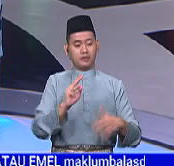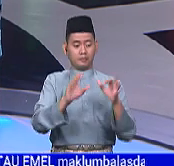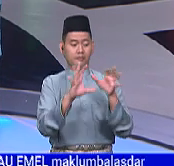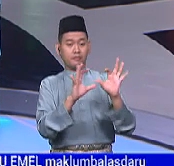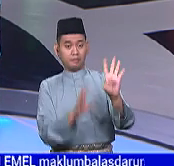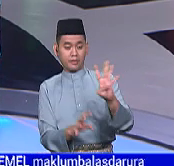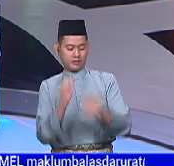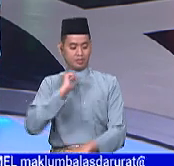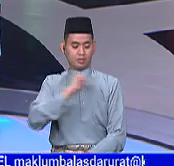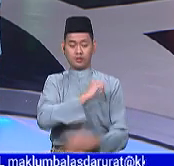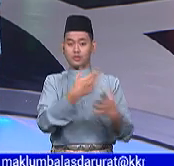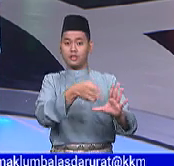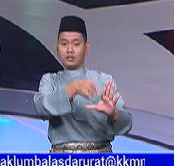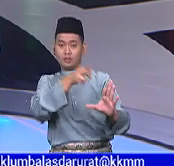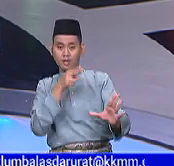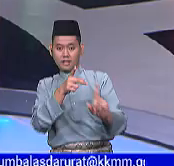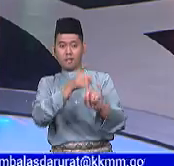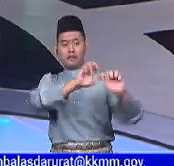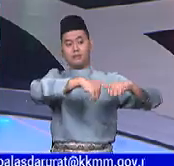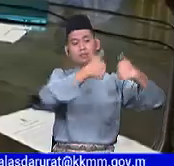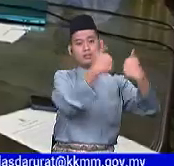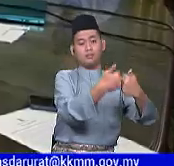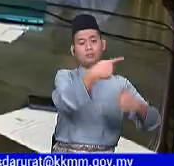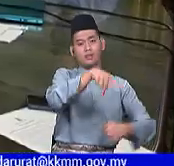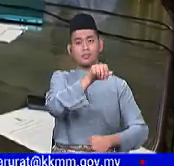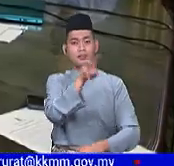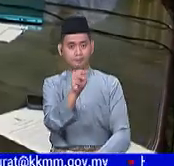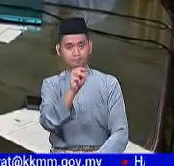untuk keluar daripada badan induk berkenaan.